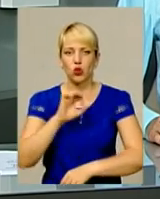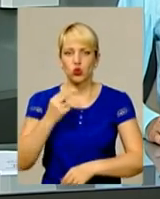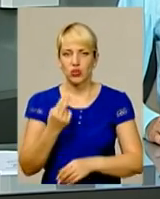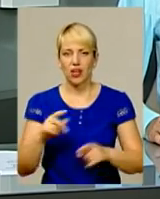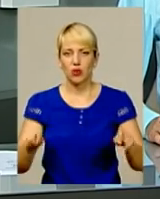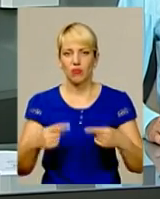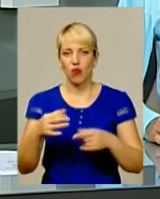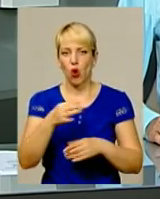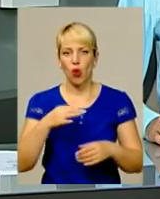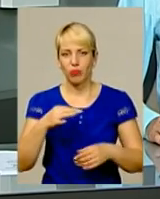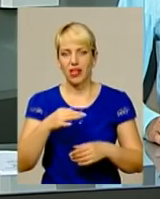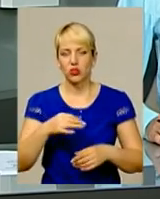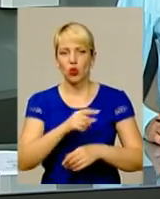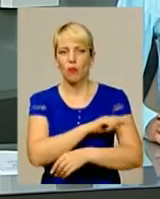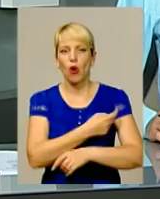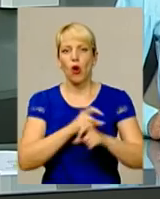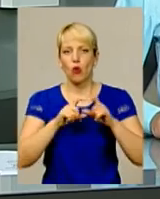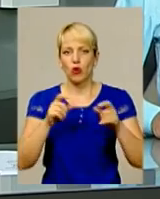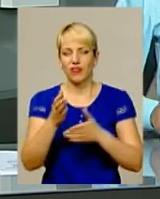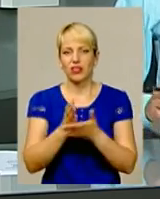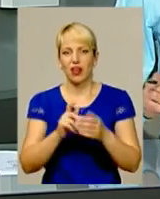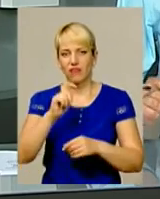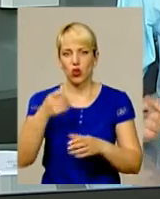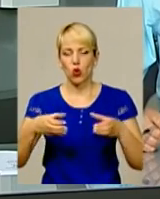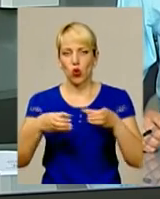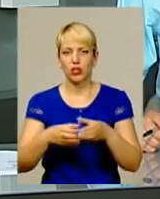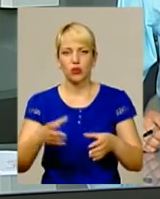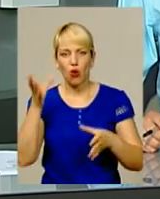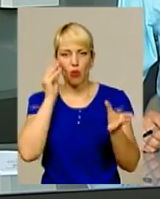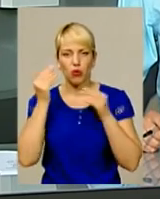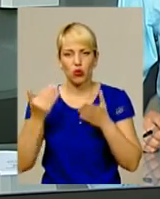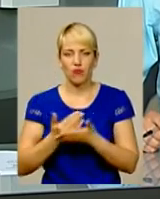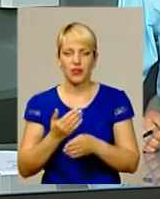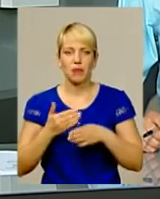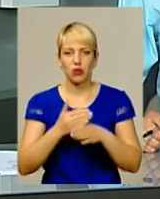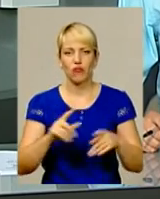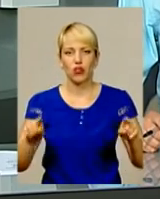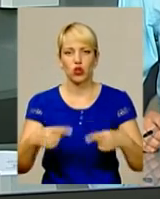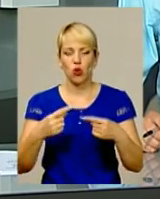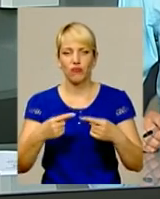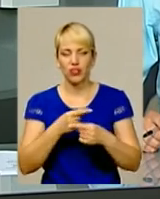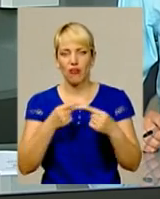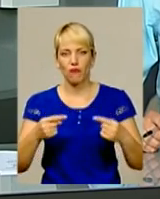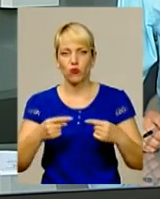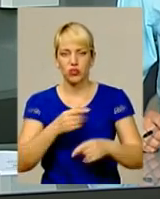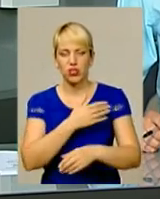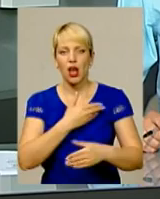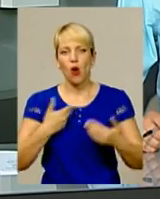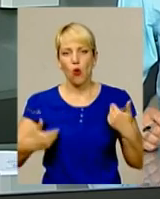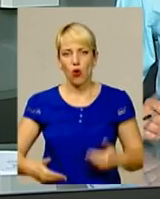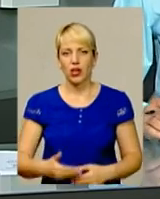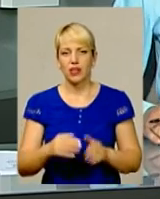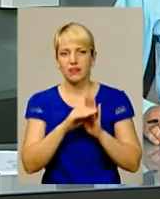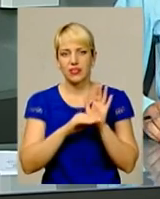обласному госпіталі ветеранів війни. Колектив шпиталю опановує нові методики відновлення функцій органів та систем після